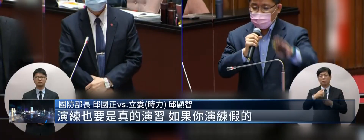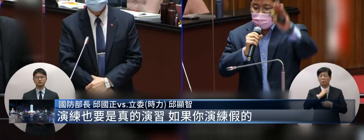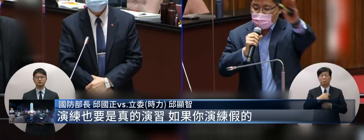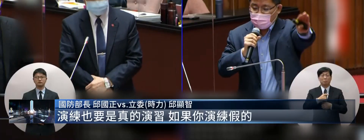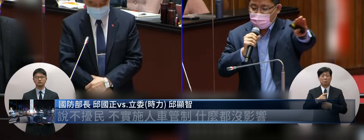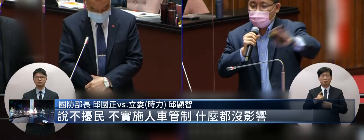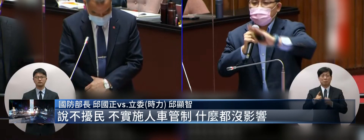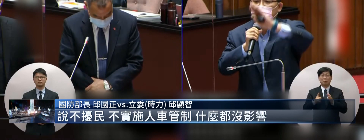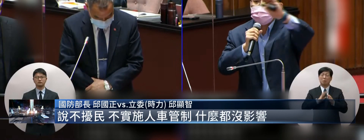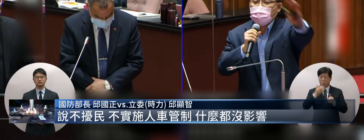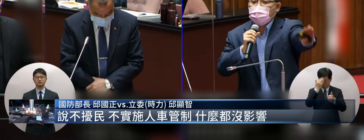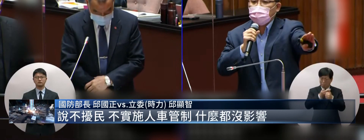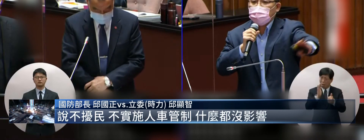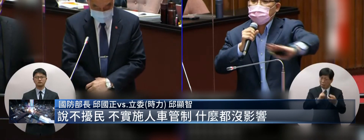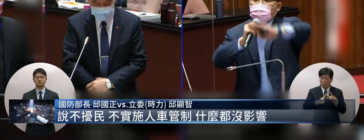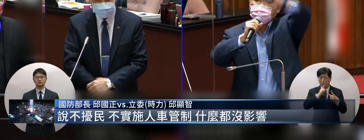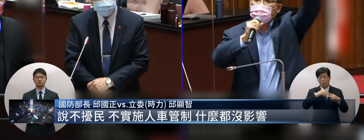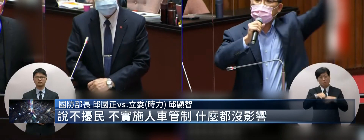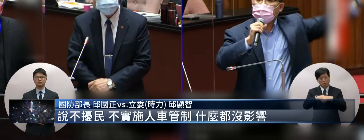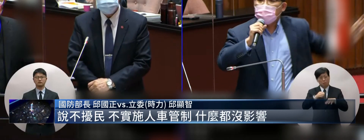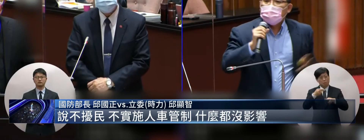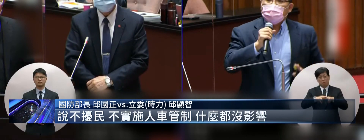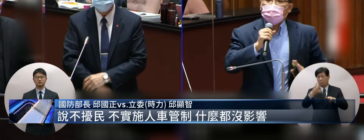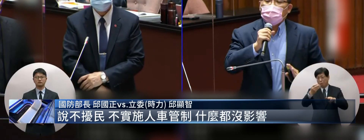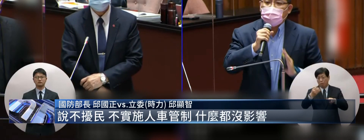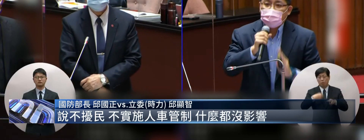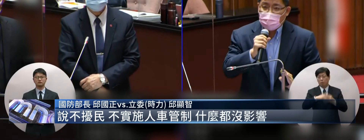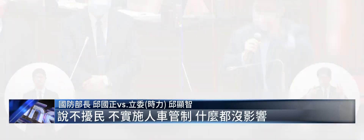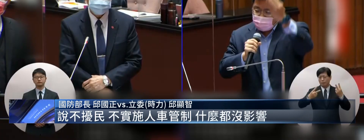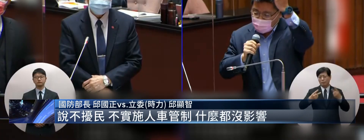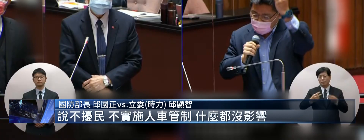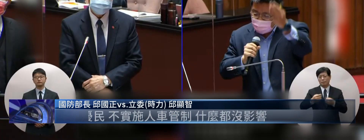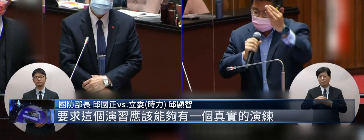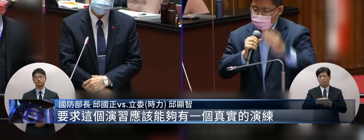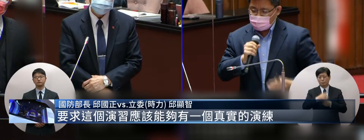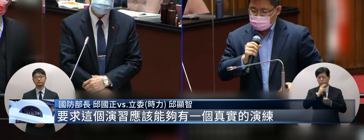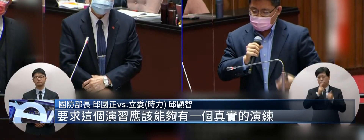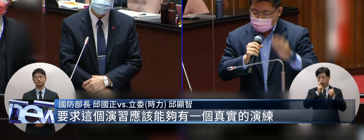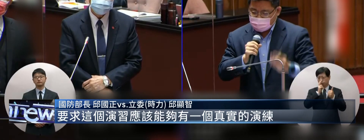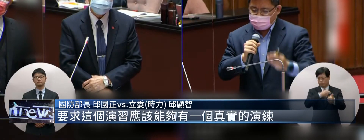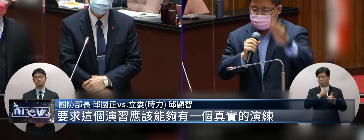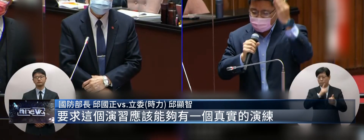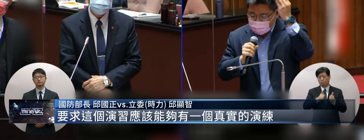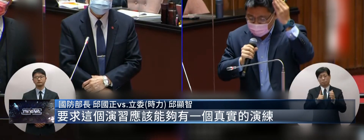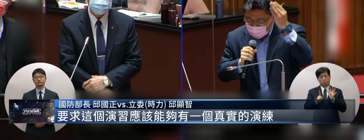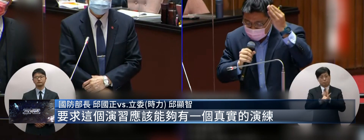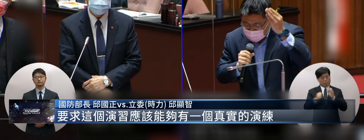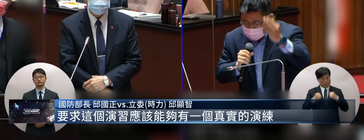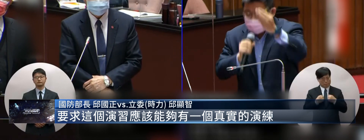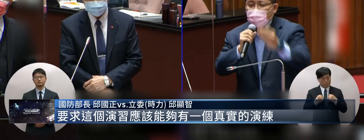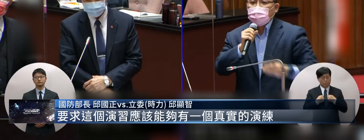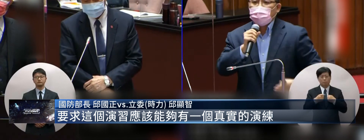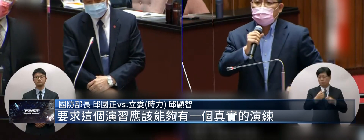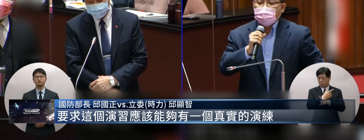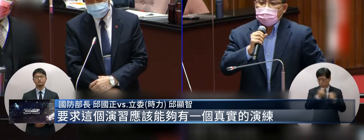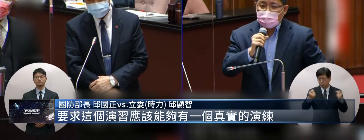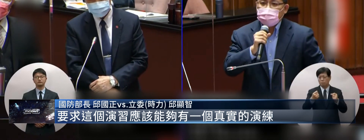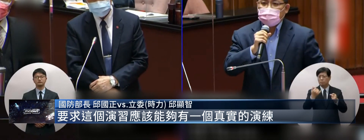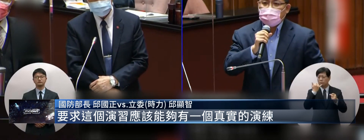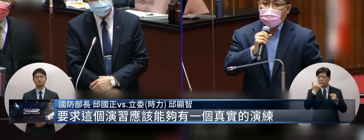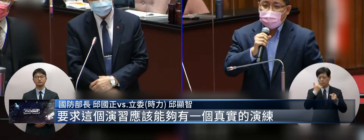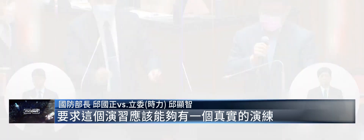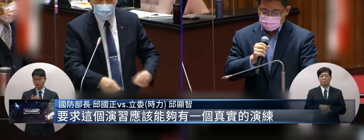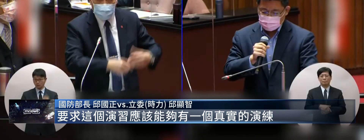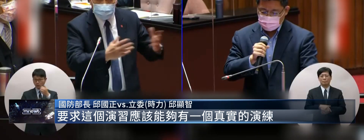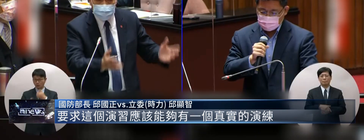给用不扰民啊，不实施人车管制，生命当中无影响。那要求说这个演习应该能够有一个真